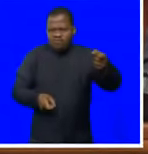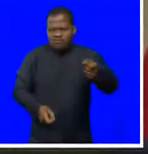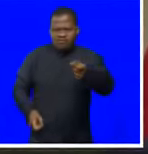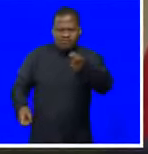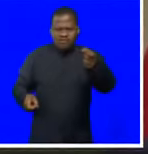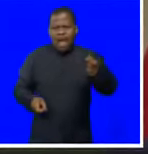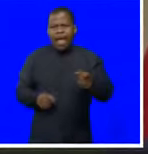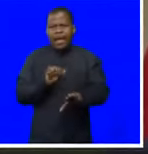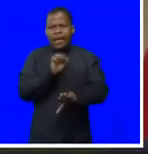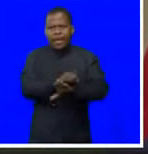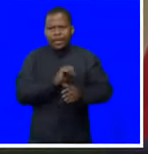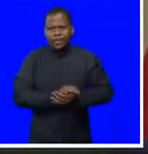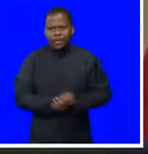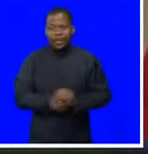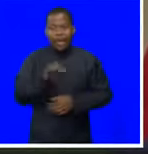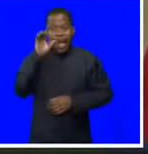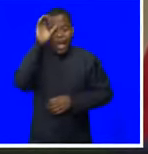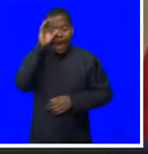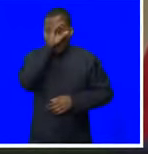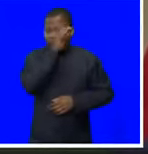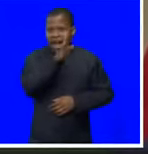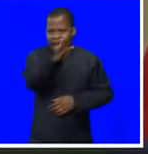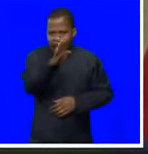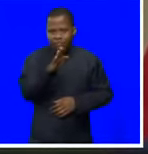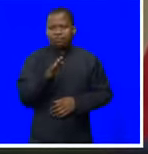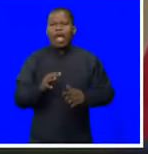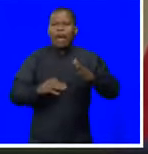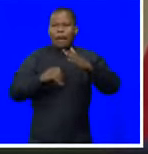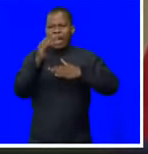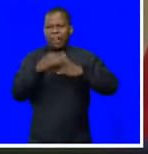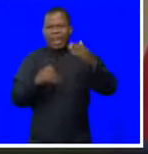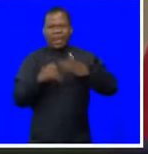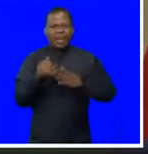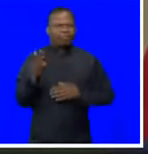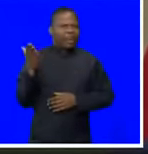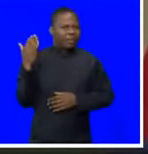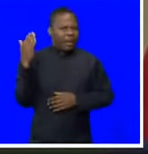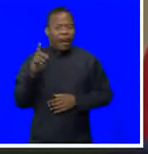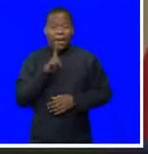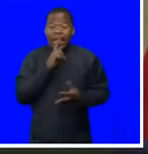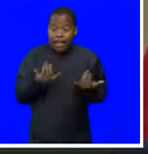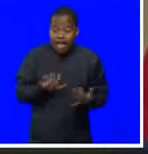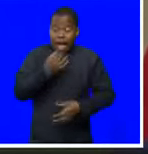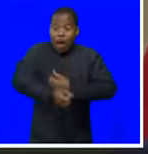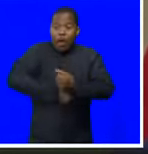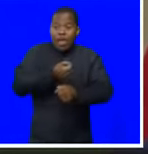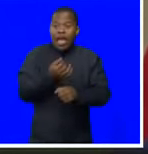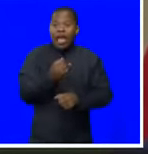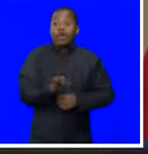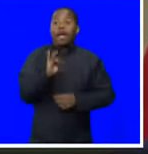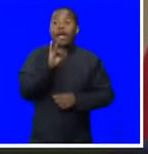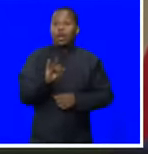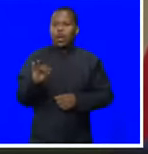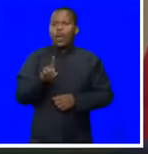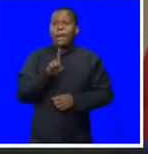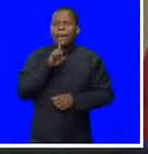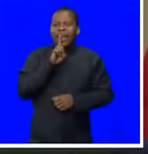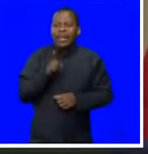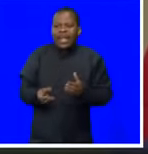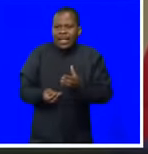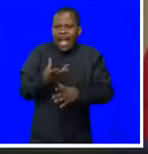atibonakalise teshi sasemankayana sakhiwa nini lokhu ng 2022 nya solo asikhona ngoba